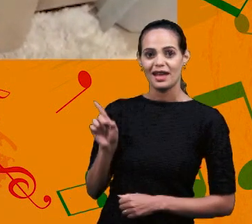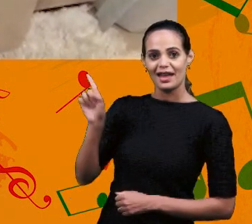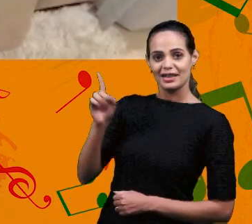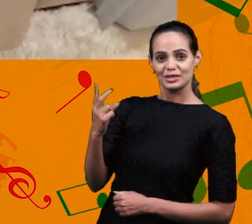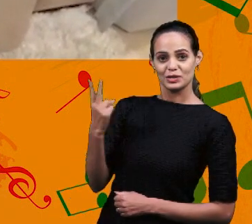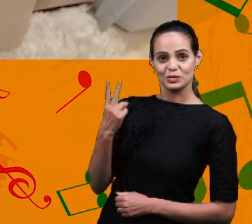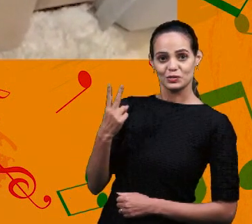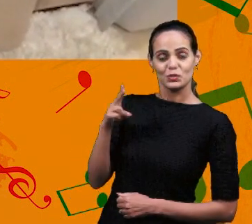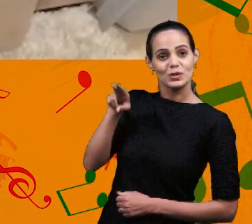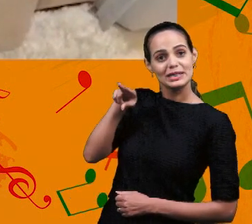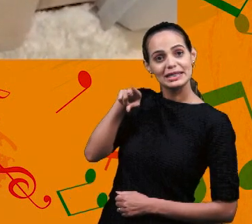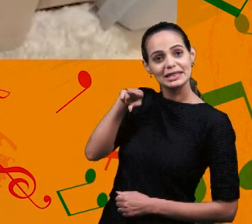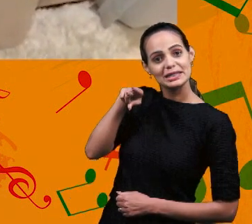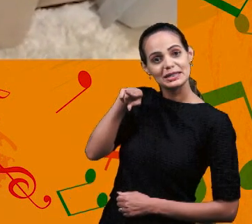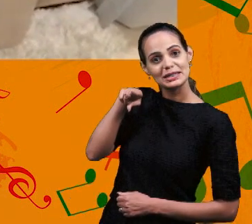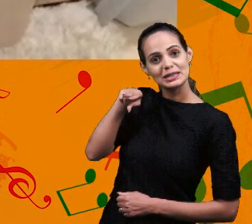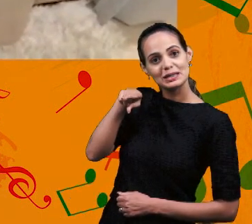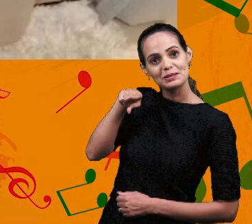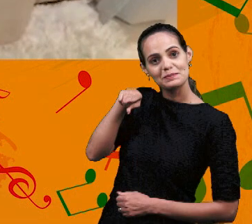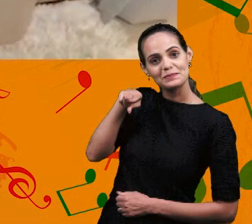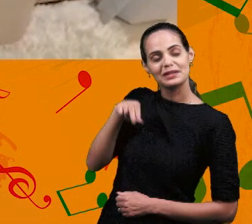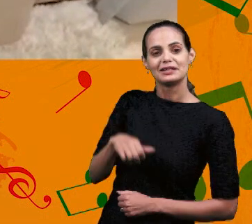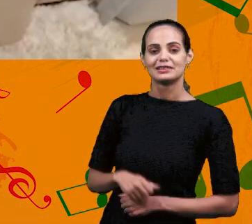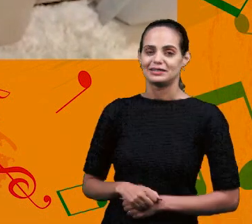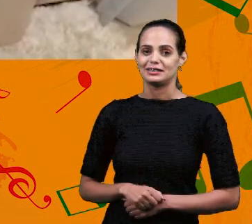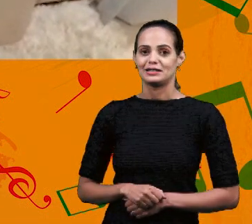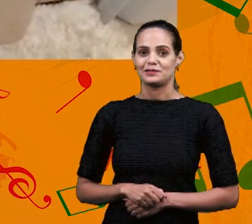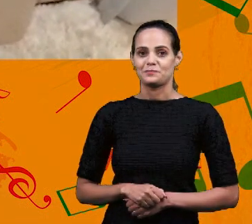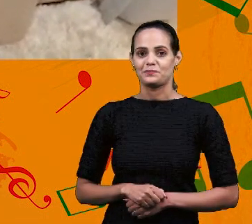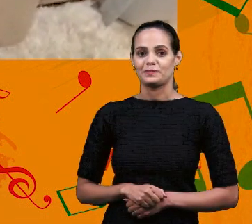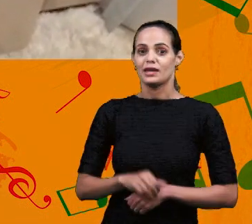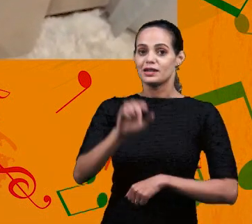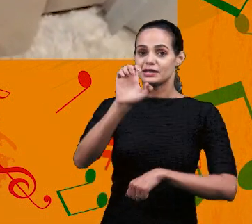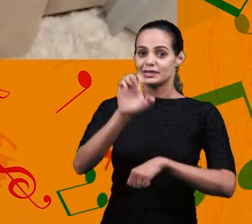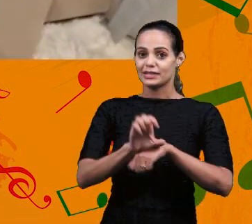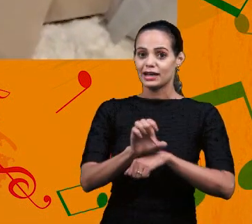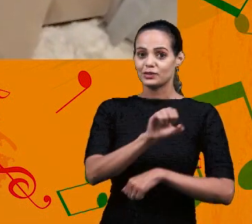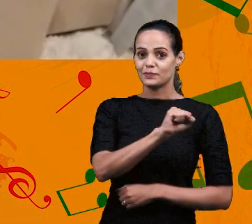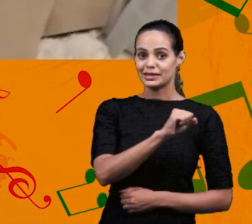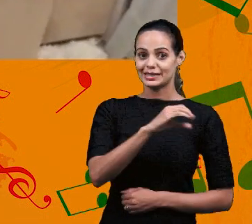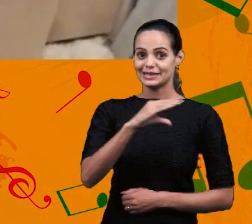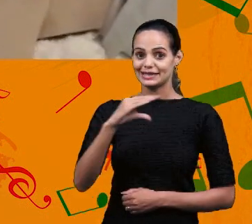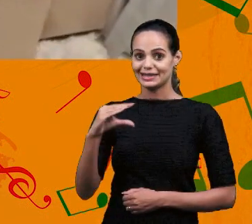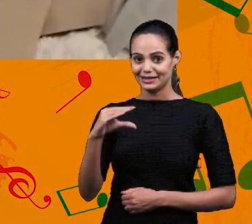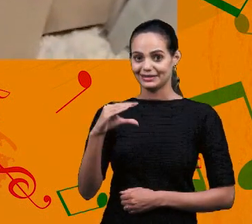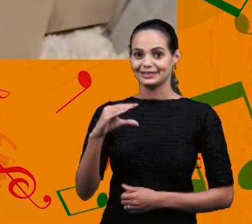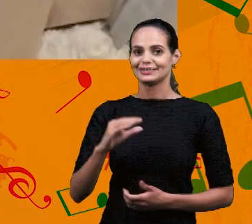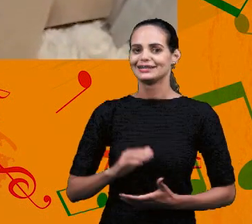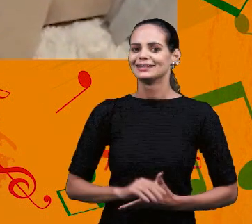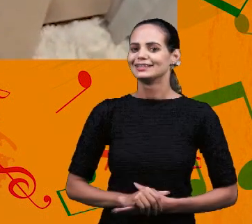Voici les sœurs Sarah et Susana de São José, Santa Catarina. Santa Catarina.